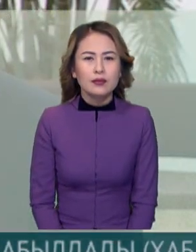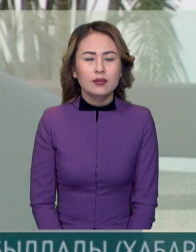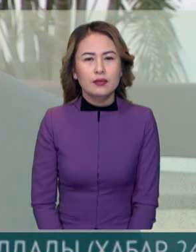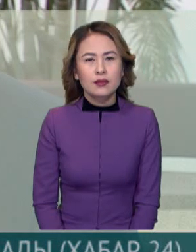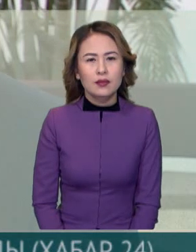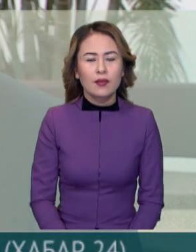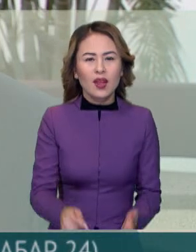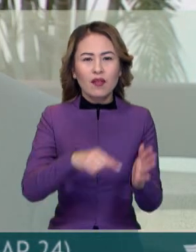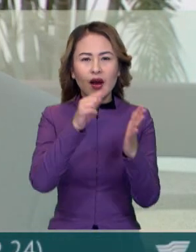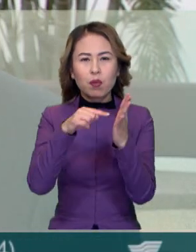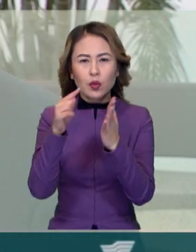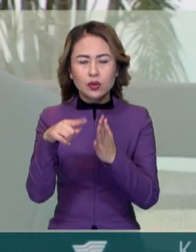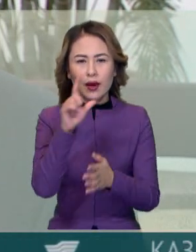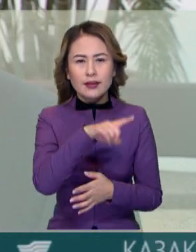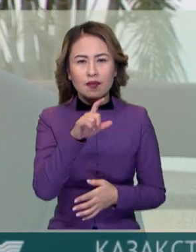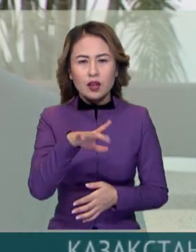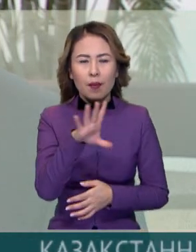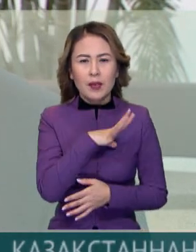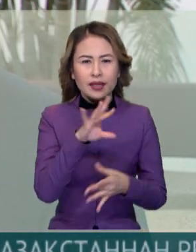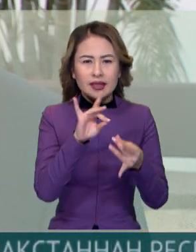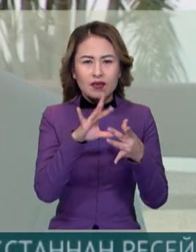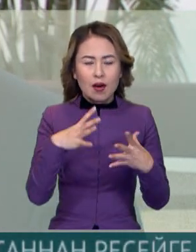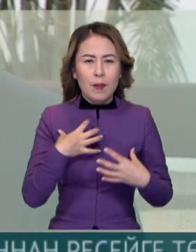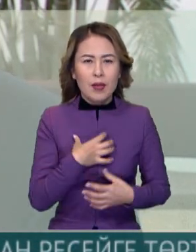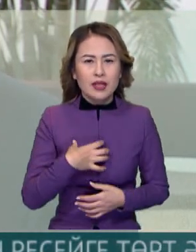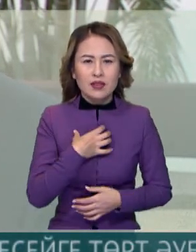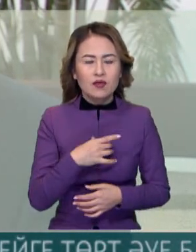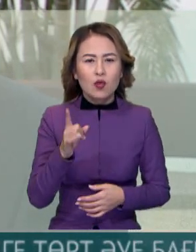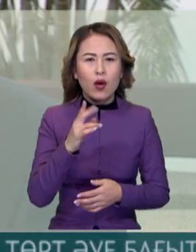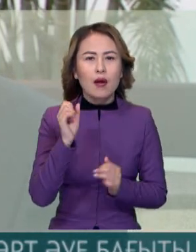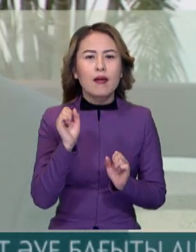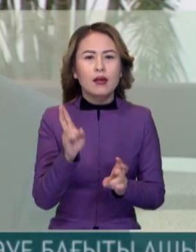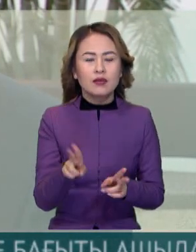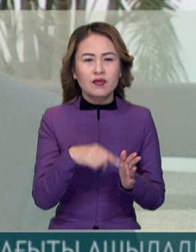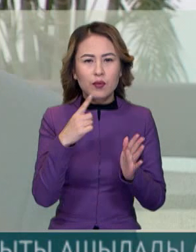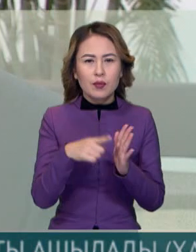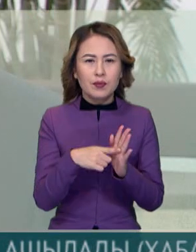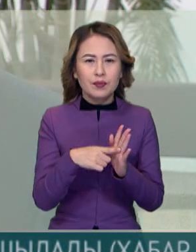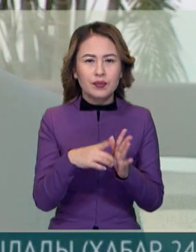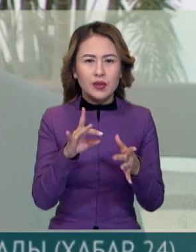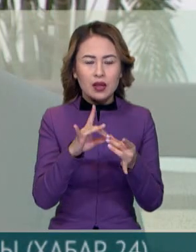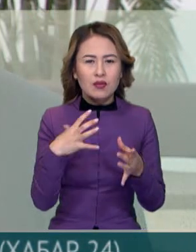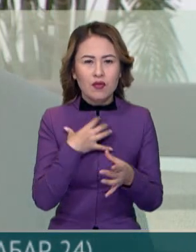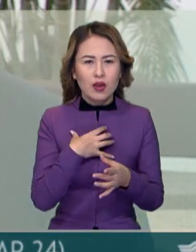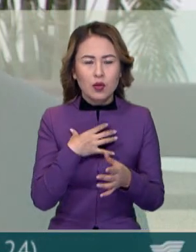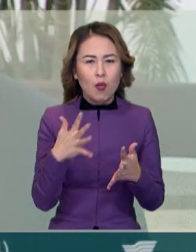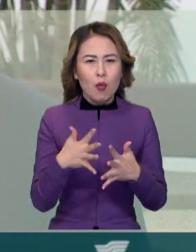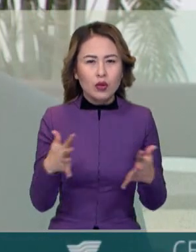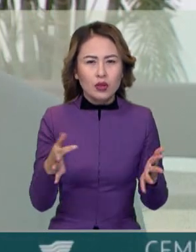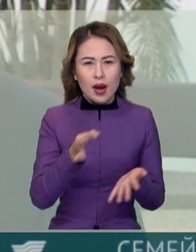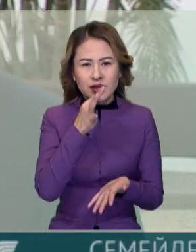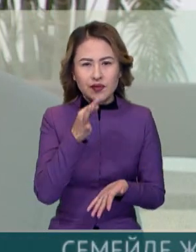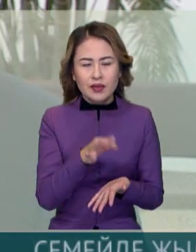барысында азаматтардан тәуелсіздіктің ең басты жетістігі не деген сұрақ қоямыз. Сол сұрақтың нәтижесі